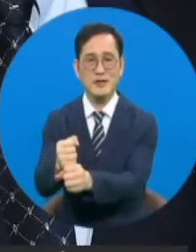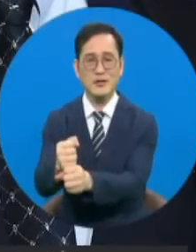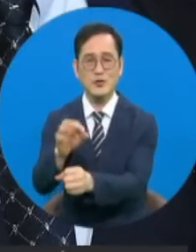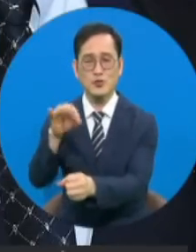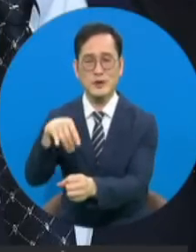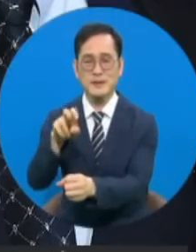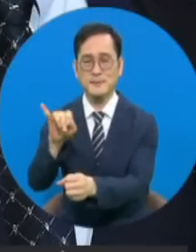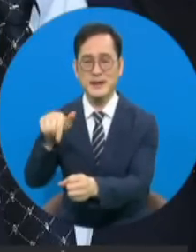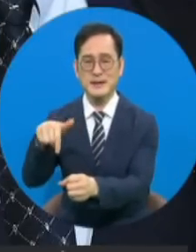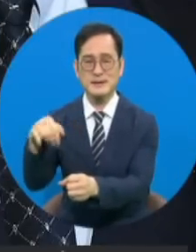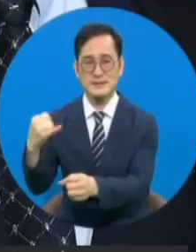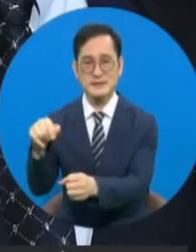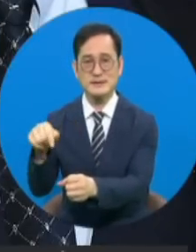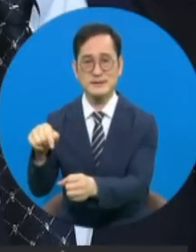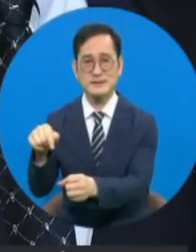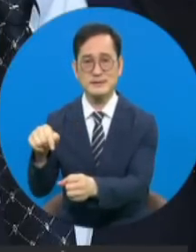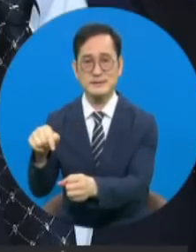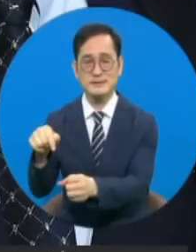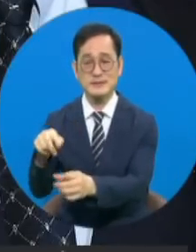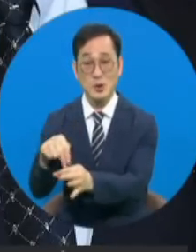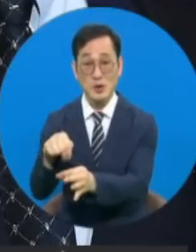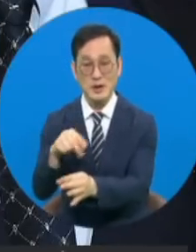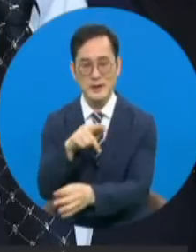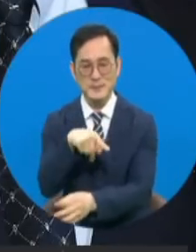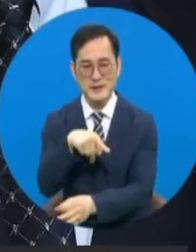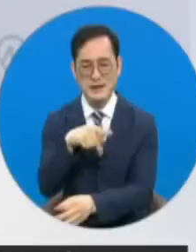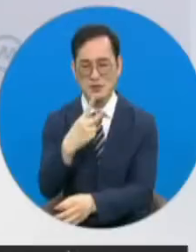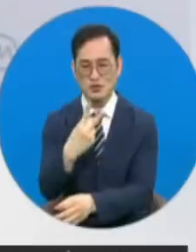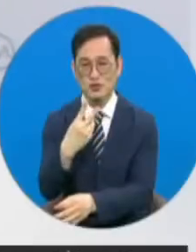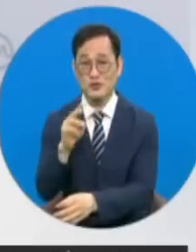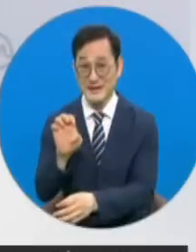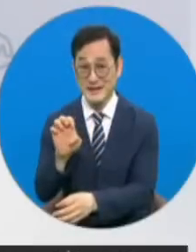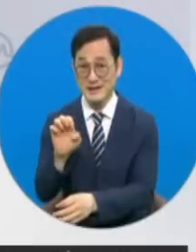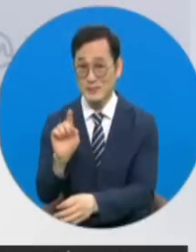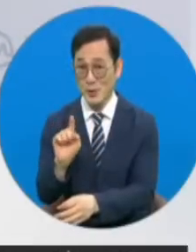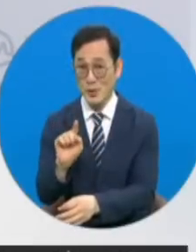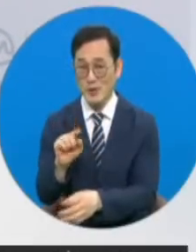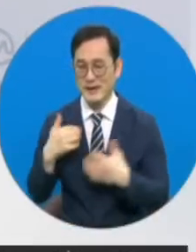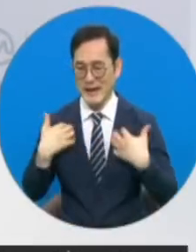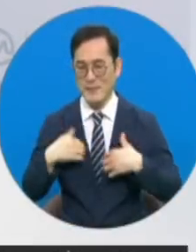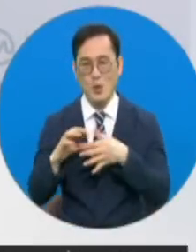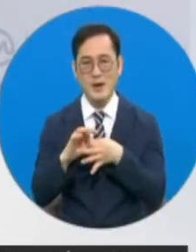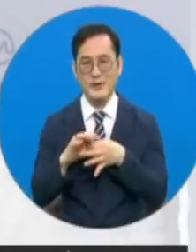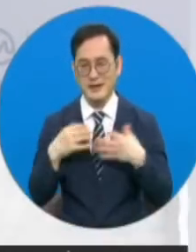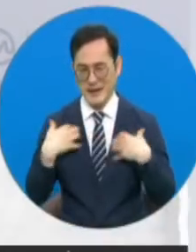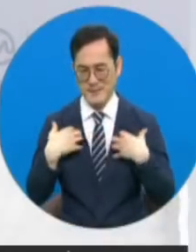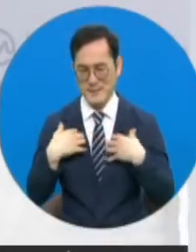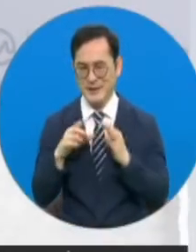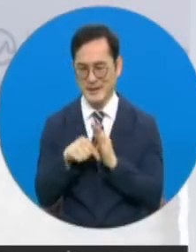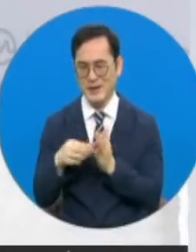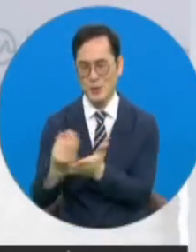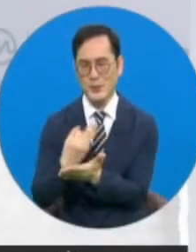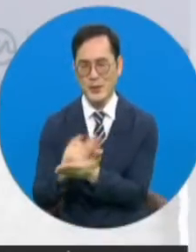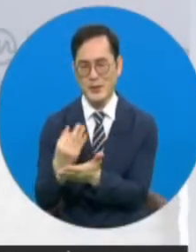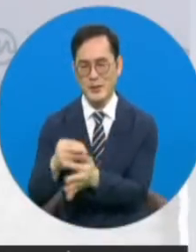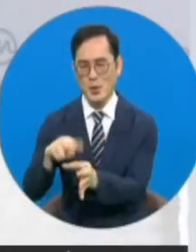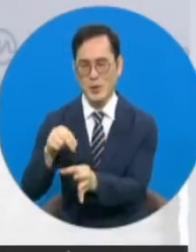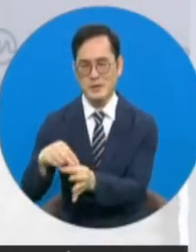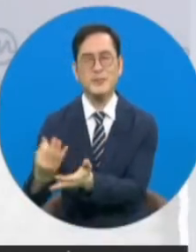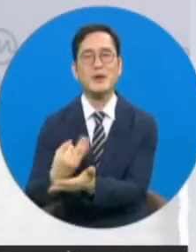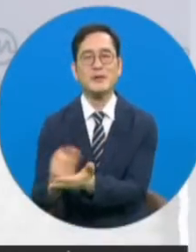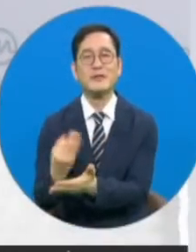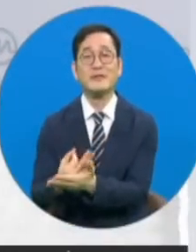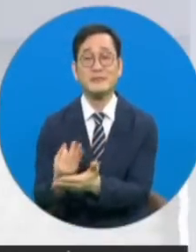유닉스가 이제 p2라고 해서 게임과 관련된 가상화폐곡 게임을 하면서 이제 돈을 벌 수 있는 그런 건데이